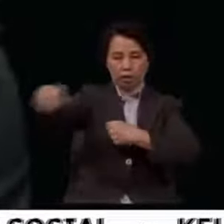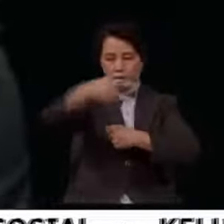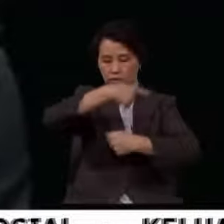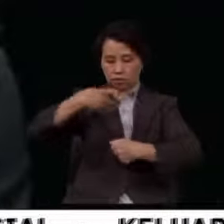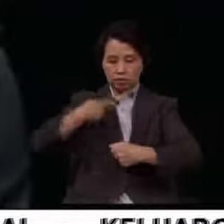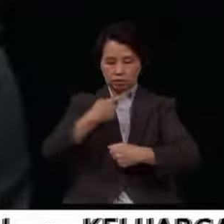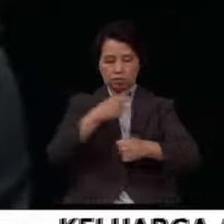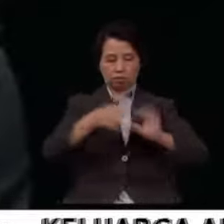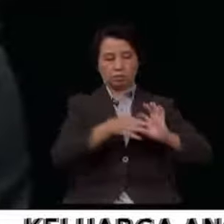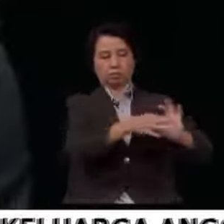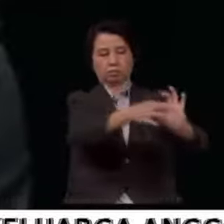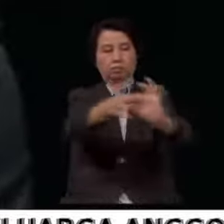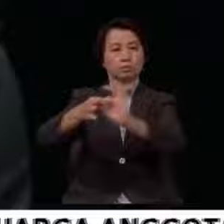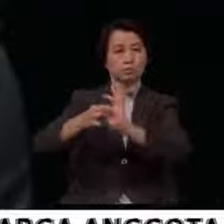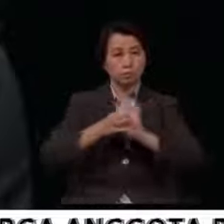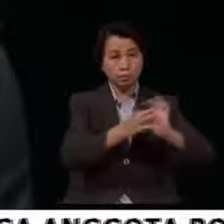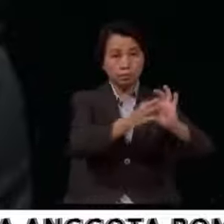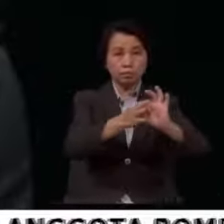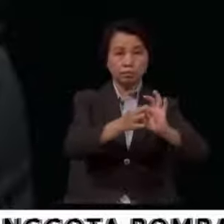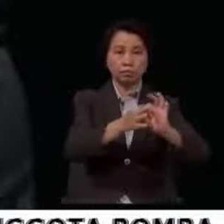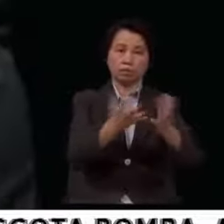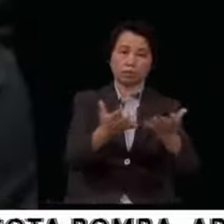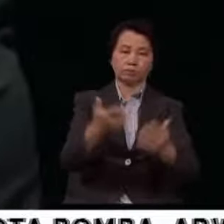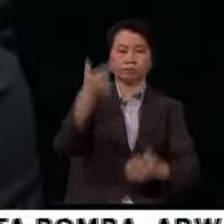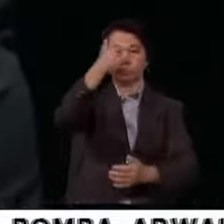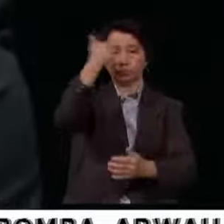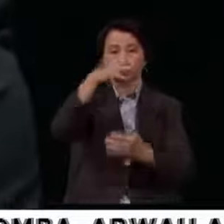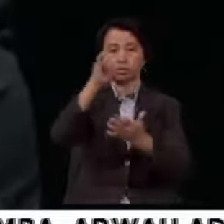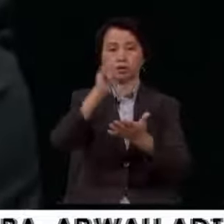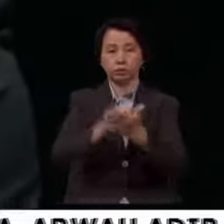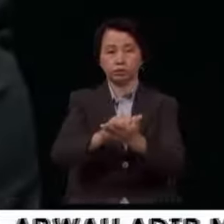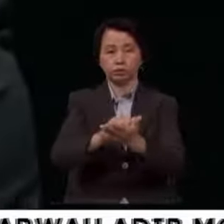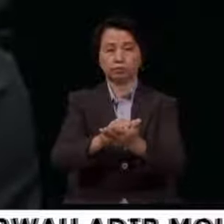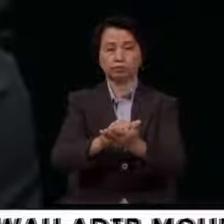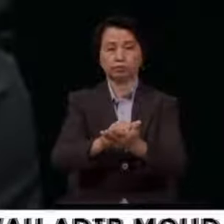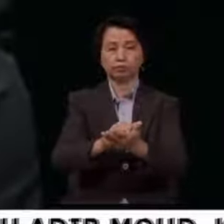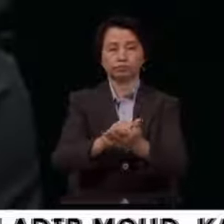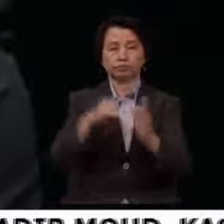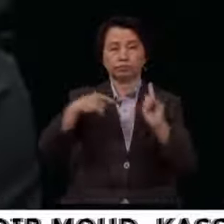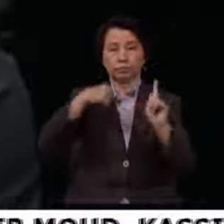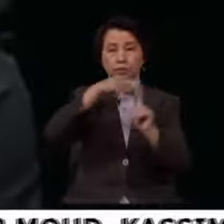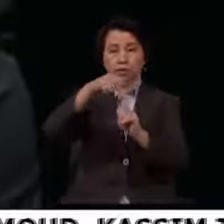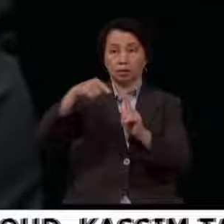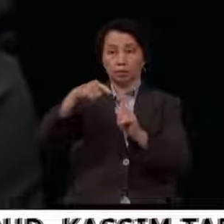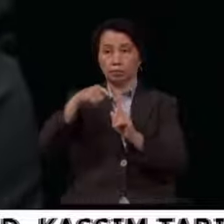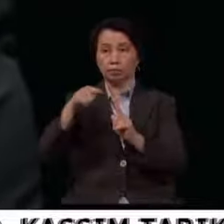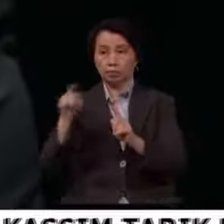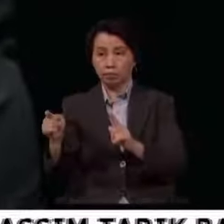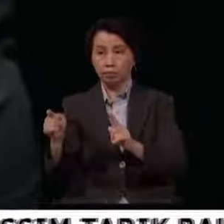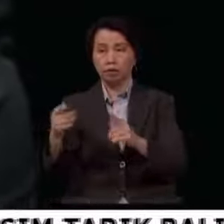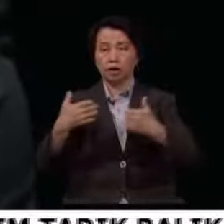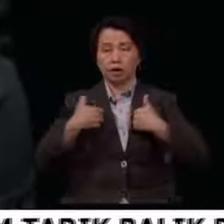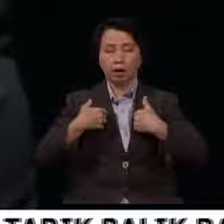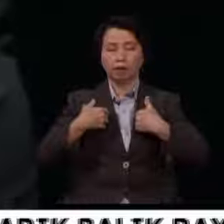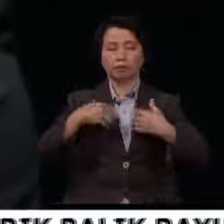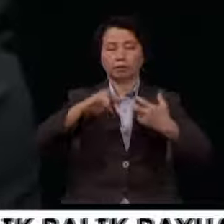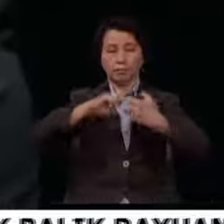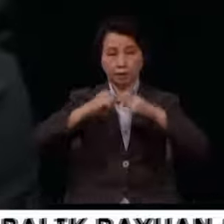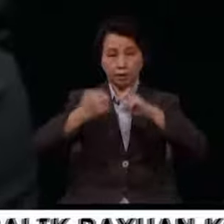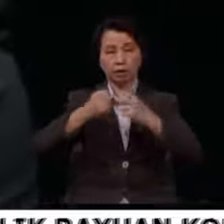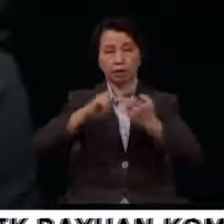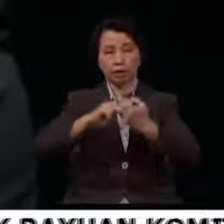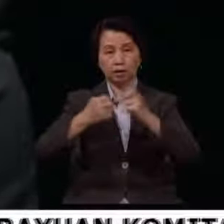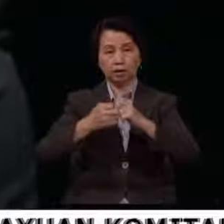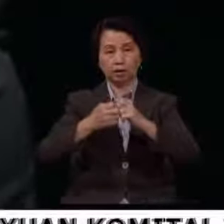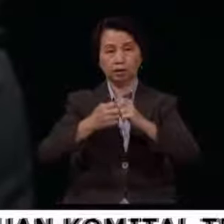bekalan kami belum dengan move amavi ke juga Jessica bisa lalu Beliau harus untuk memantau